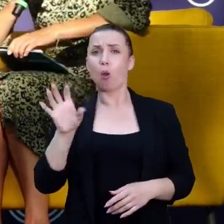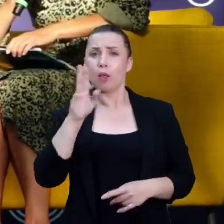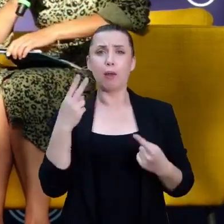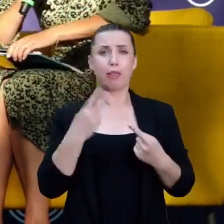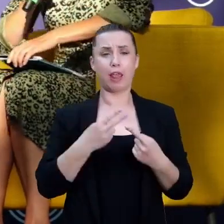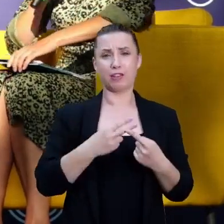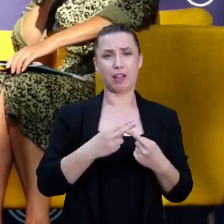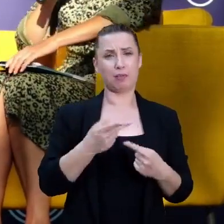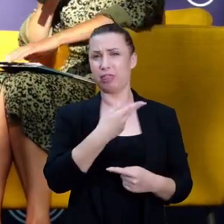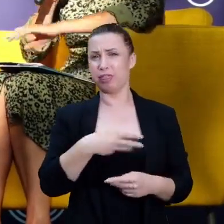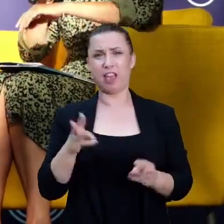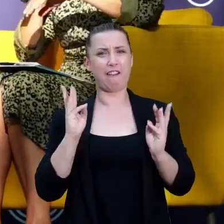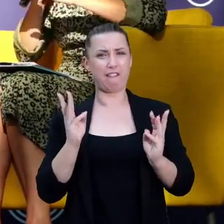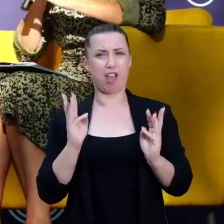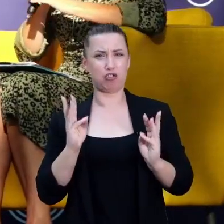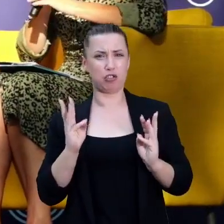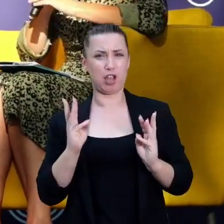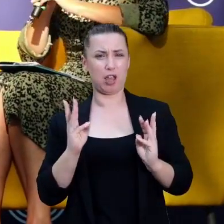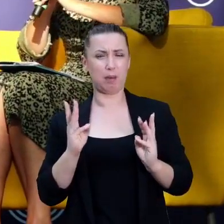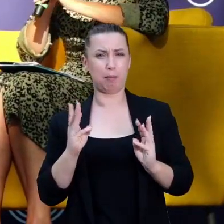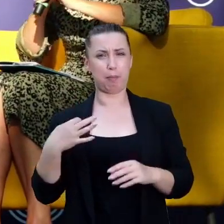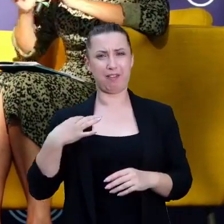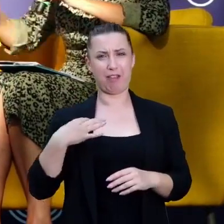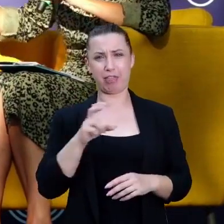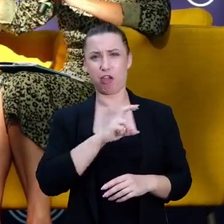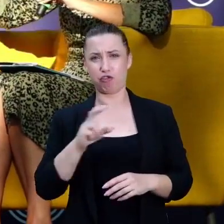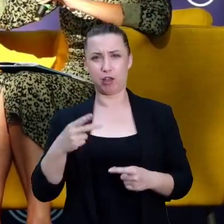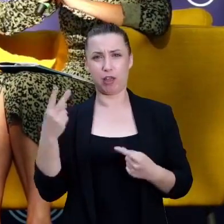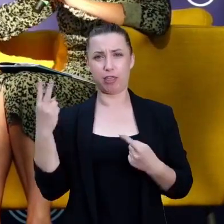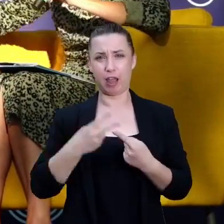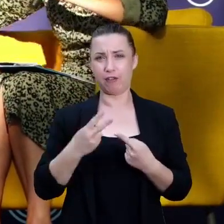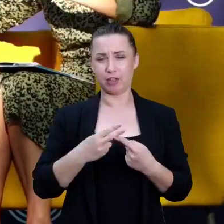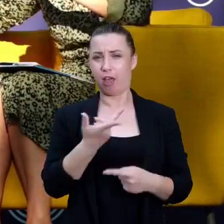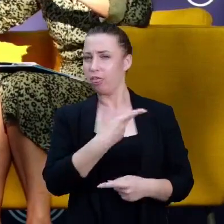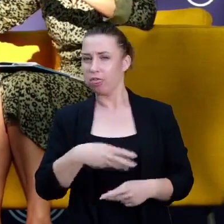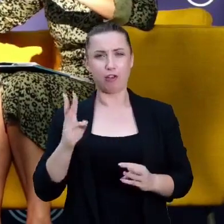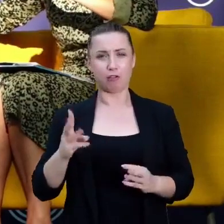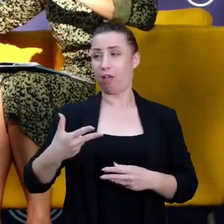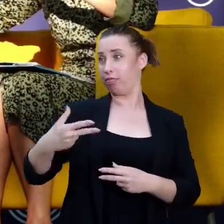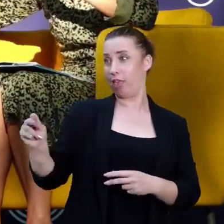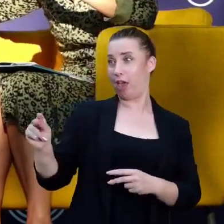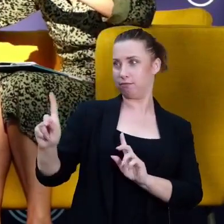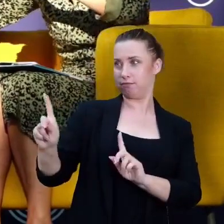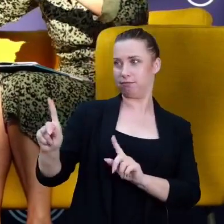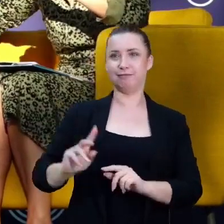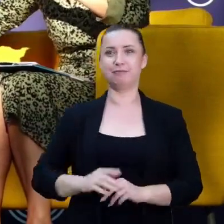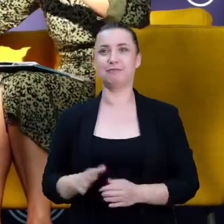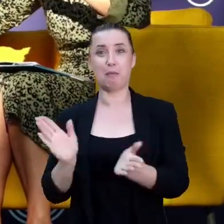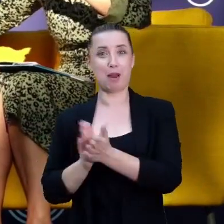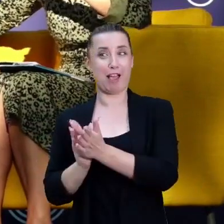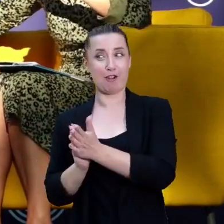niezależnie czy publiczną, czy nie, to nie. Tak, nie. Brawo.